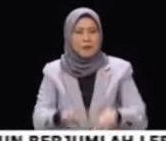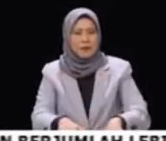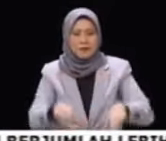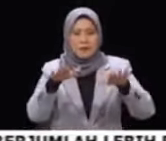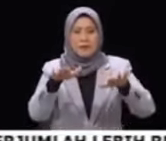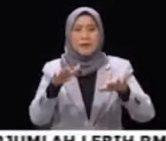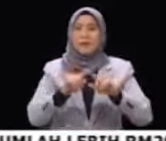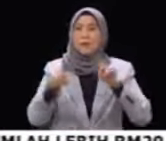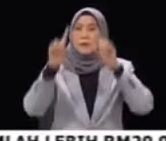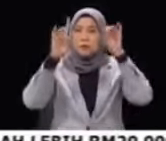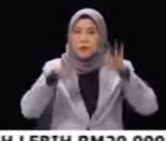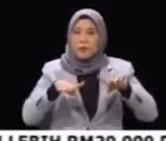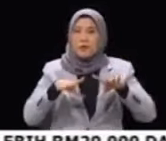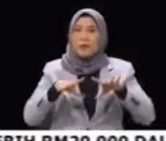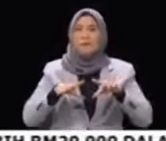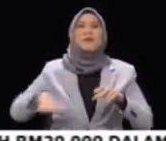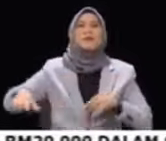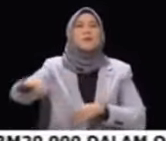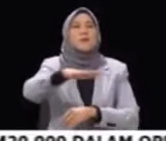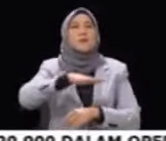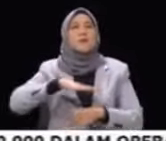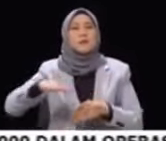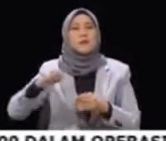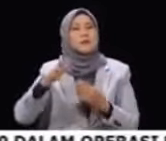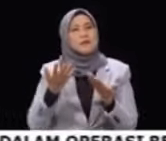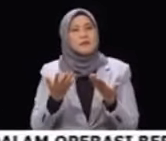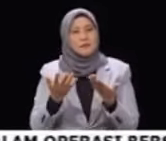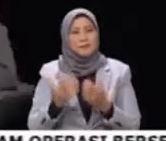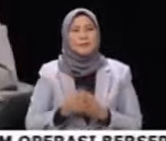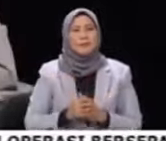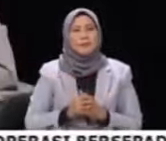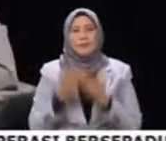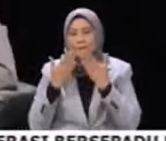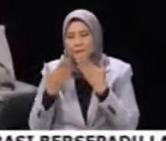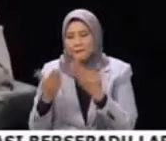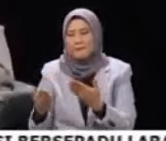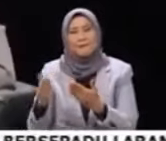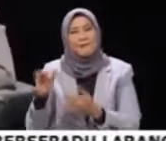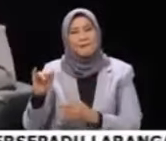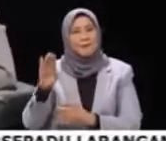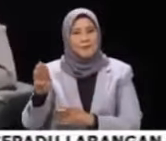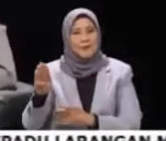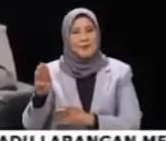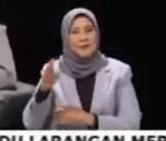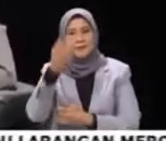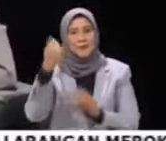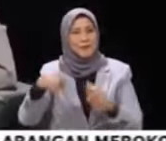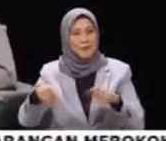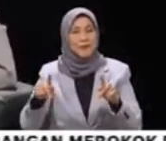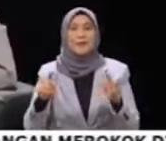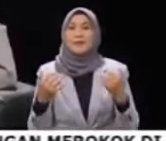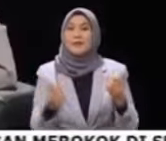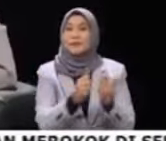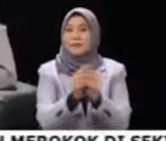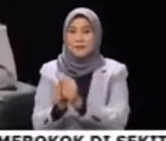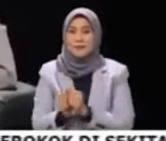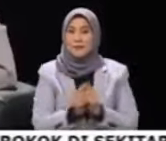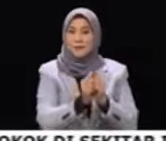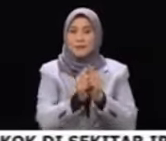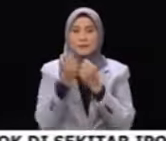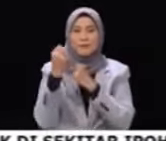tetapi hakikatnya ujian itu terbalik kepada kita semua, termasuk yang bukan menjadi mangsa. Terima kasih Yang Berhormat atas kesempatan ini. Jangan lupa untuk teruskan kesan anda